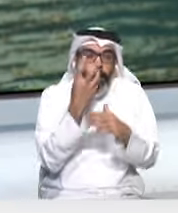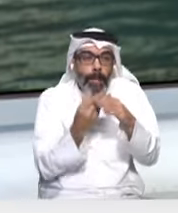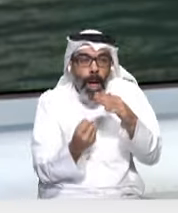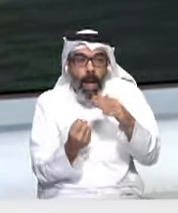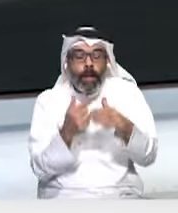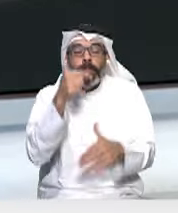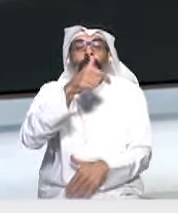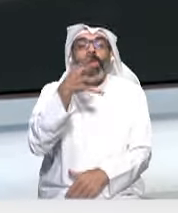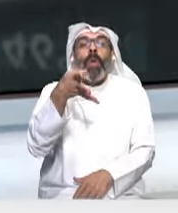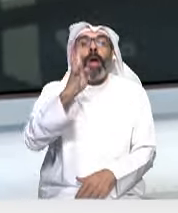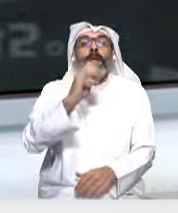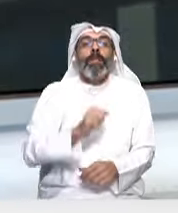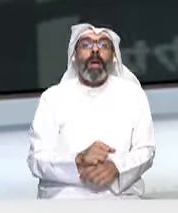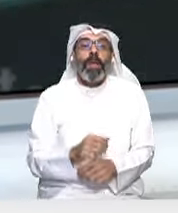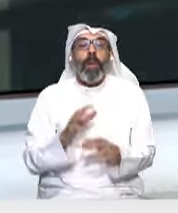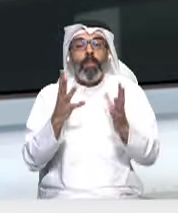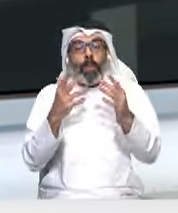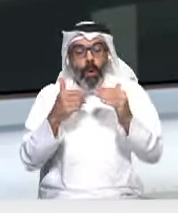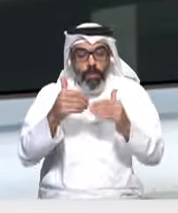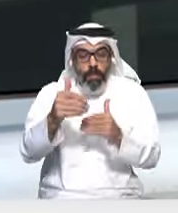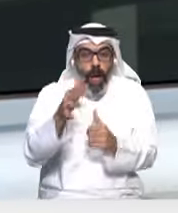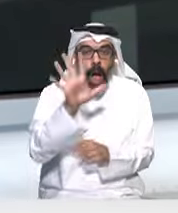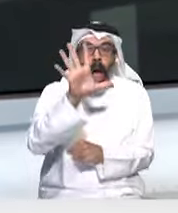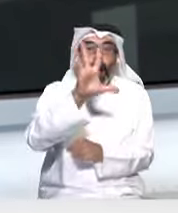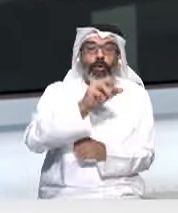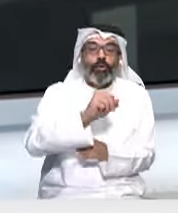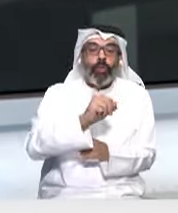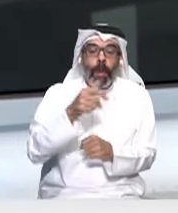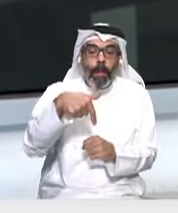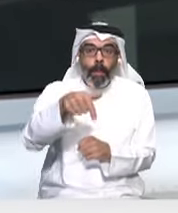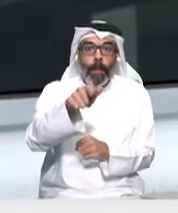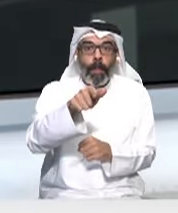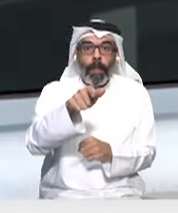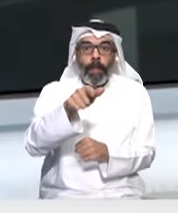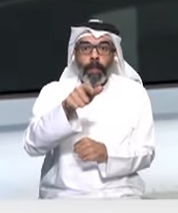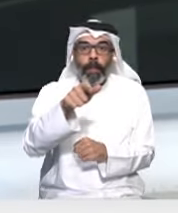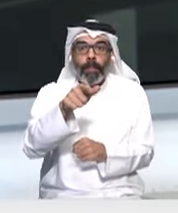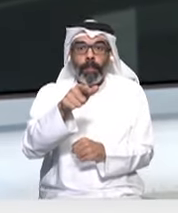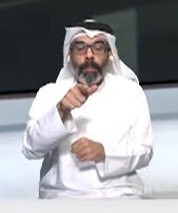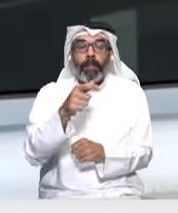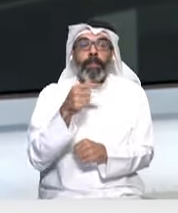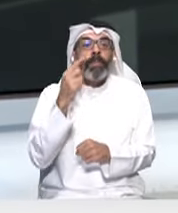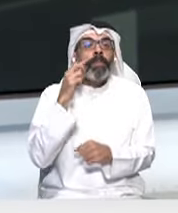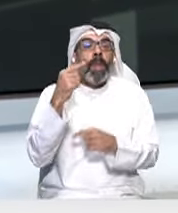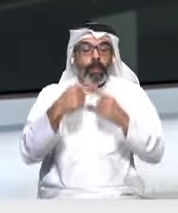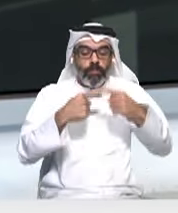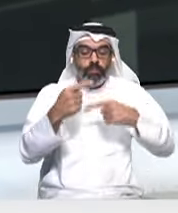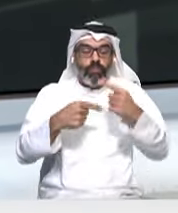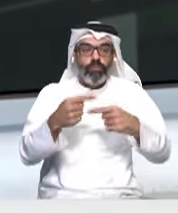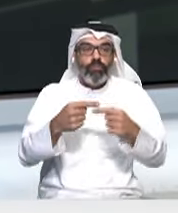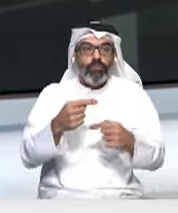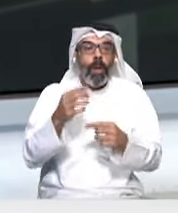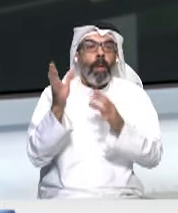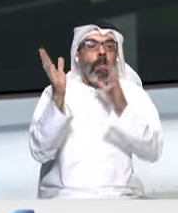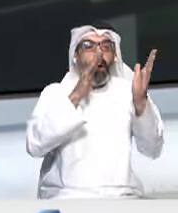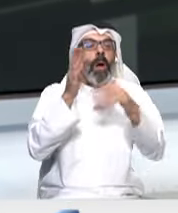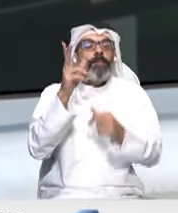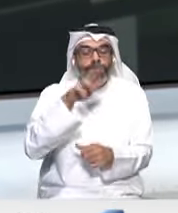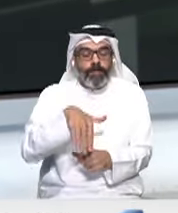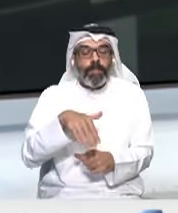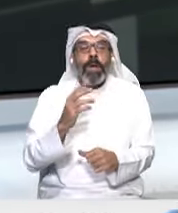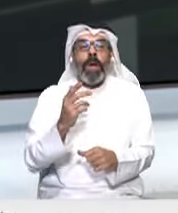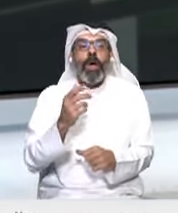دقيقة. بالنسبة للطقس المتوقع لمدينة الكويت خلال 5 أيام القادمة بمشيئة الله، الأجواء المغبرة مستمرة يعني اليوم الخميس وكذلك غدا